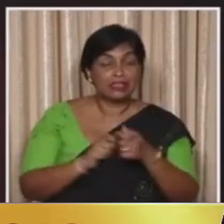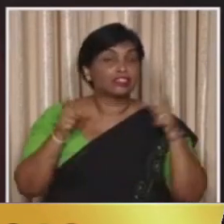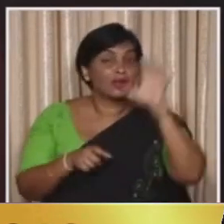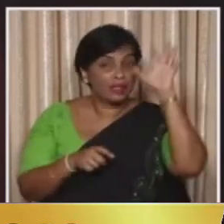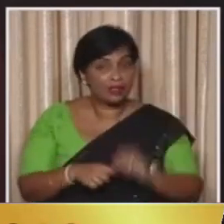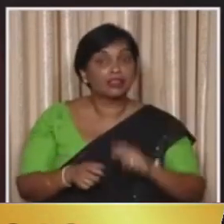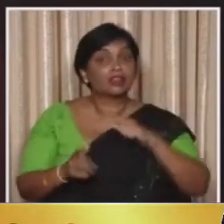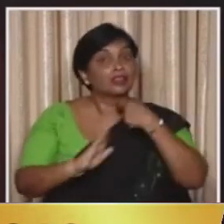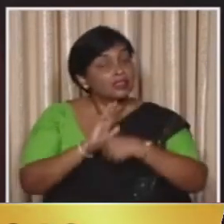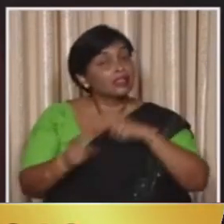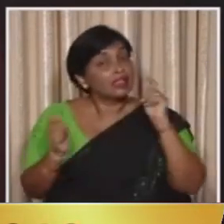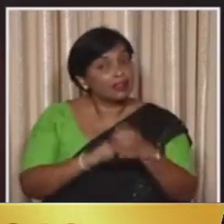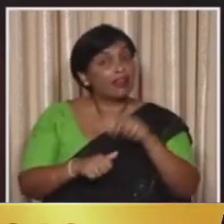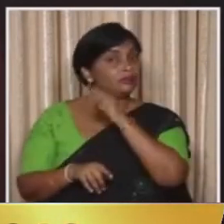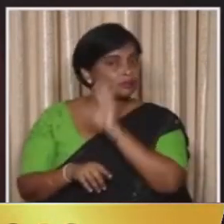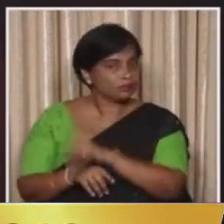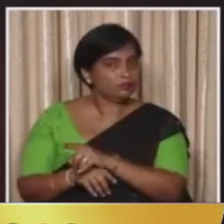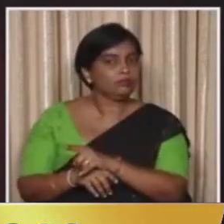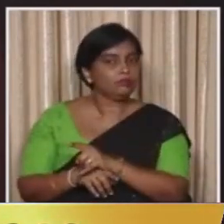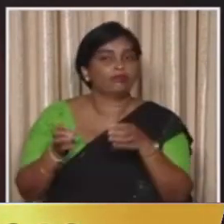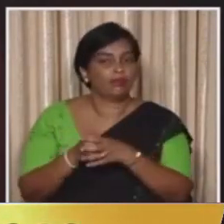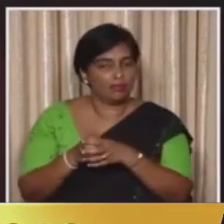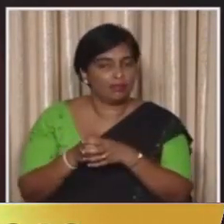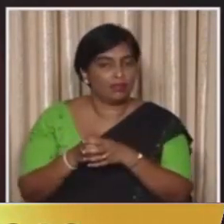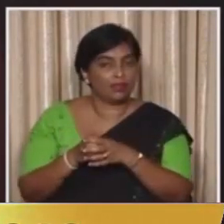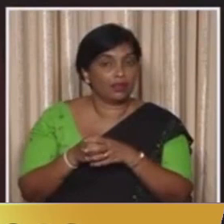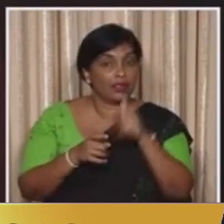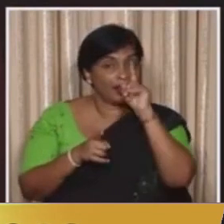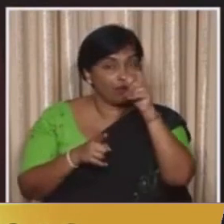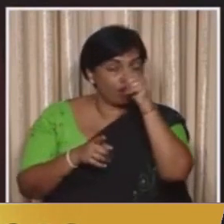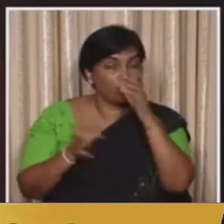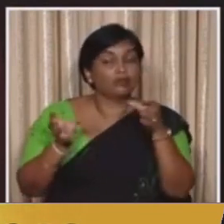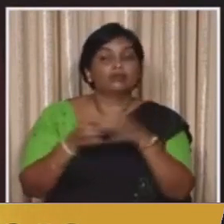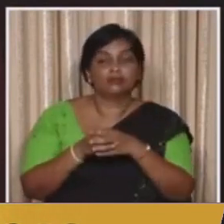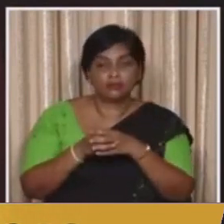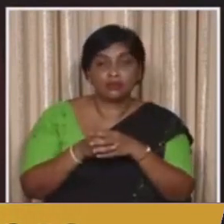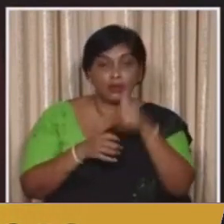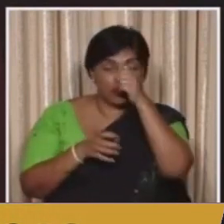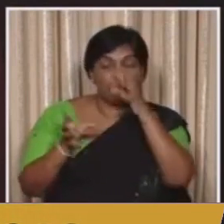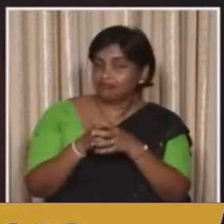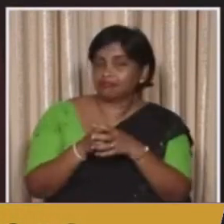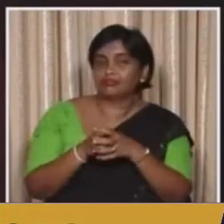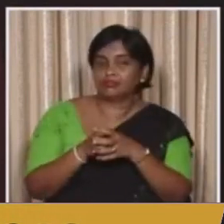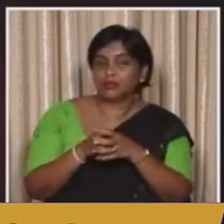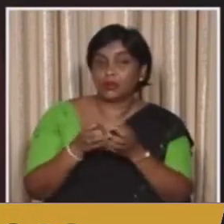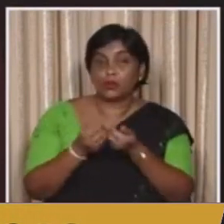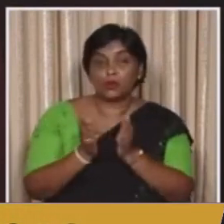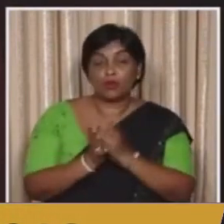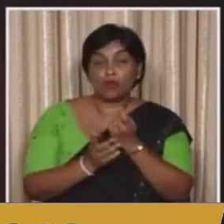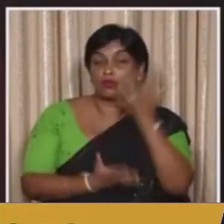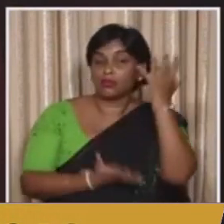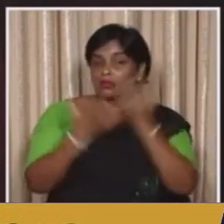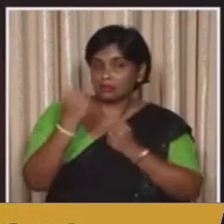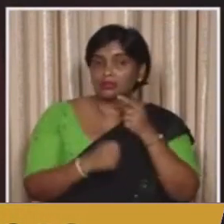තහනම ගෙනාවේ ශ්‍රී ලංකා ක්‍රිකට් ආයතනය එක කල්ලියකට, එක හොර කණ්ඩායමකට, හොර ගුහාවක් කරගෙන Tamanට මුදල්